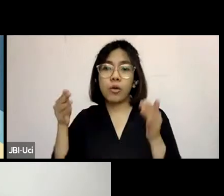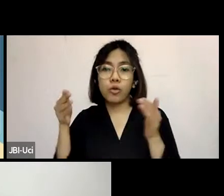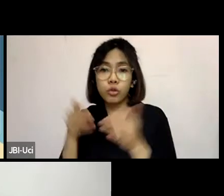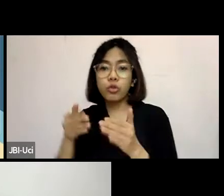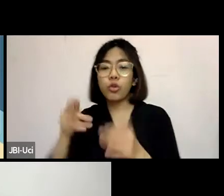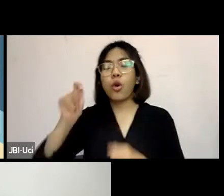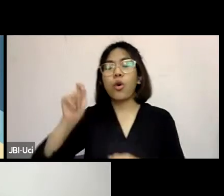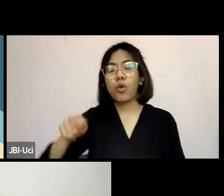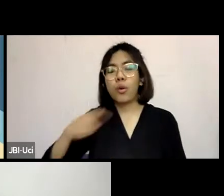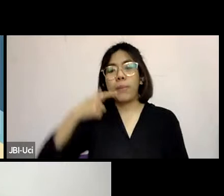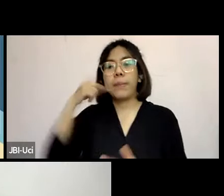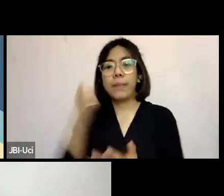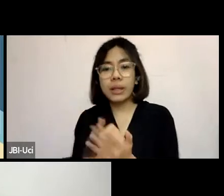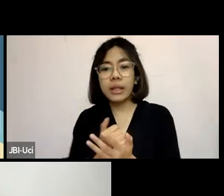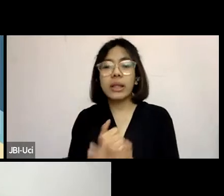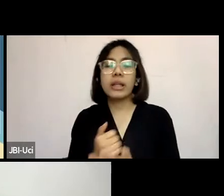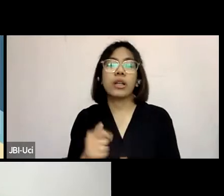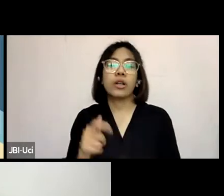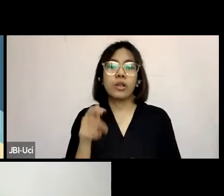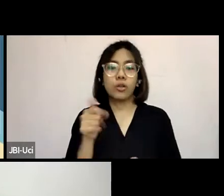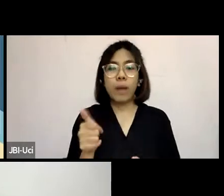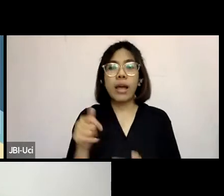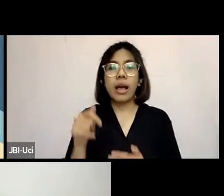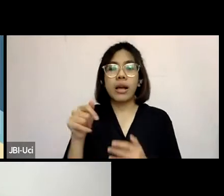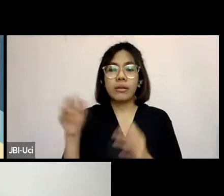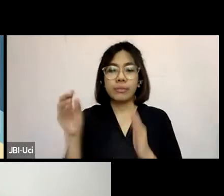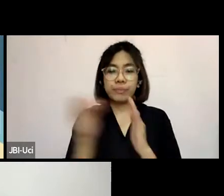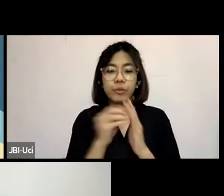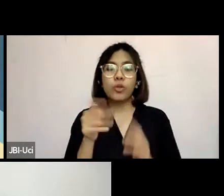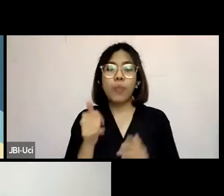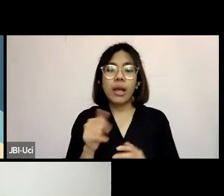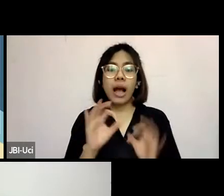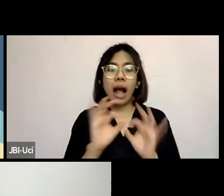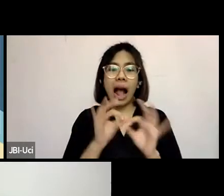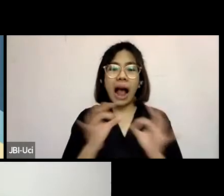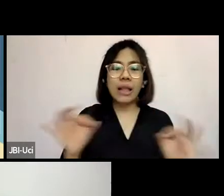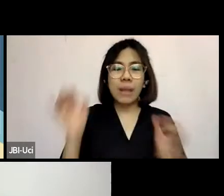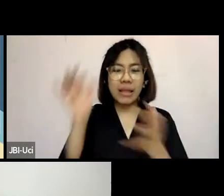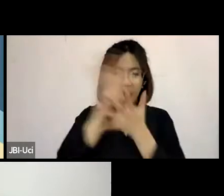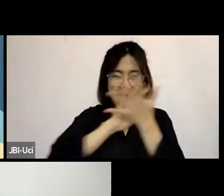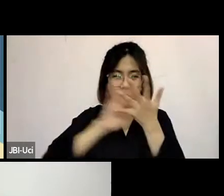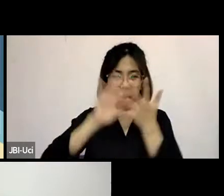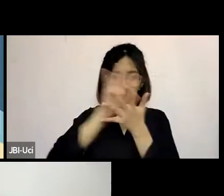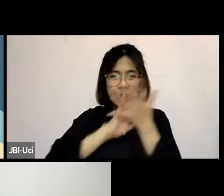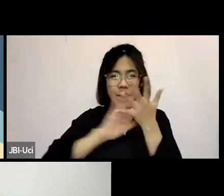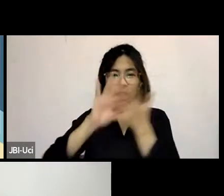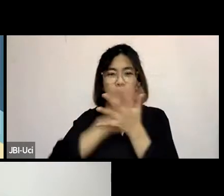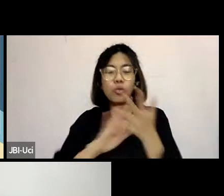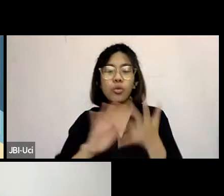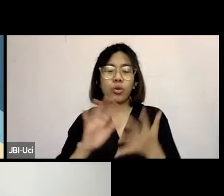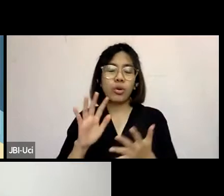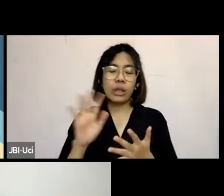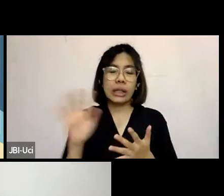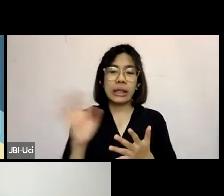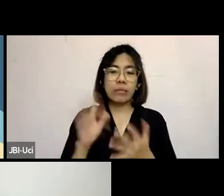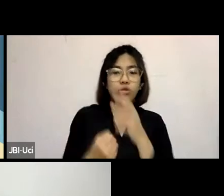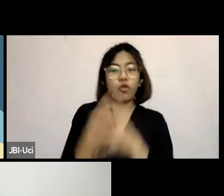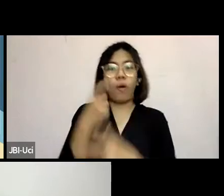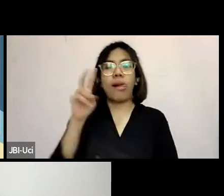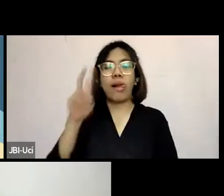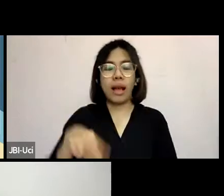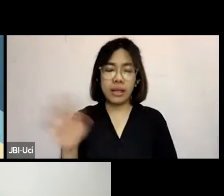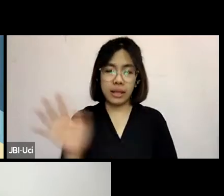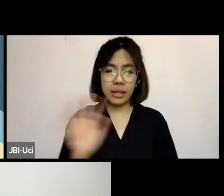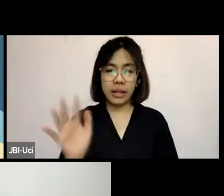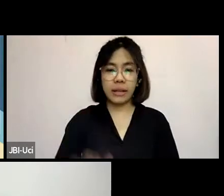makin banyak makna-makna atau kalimat yang ambigu dalam produk bahasa pertama bahasa dalam produk